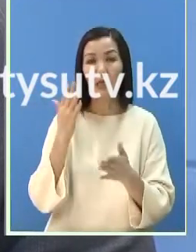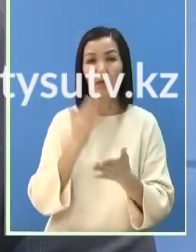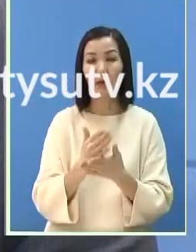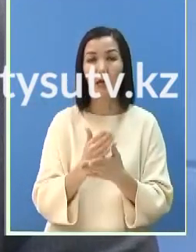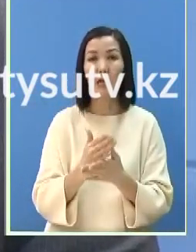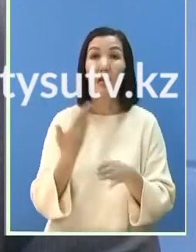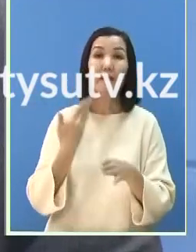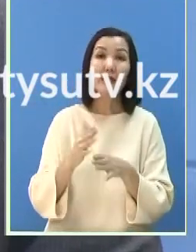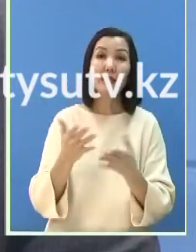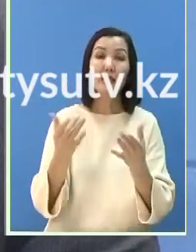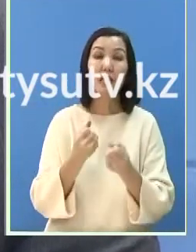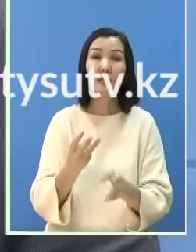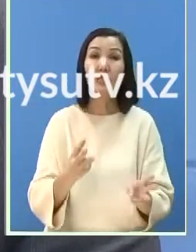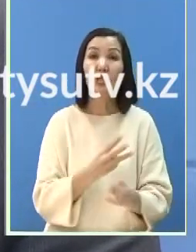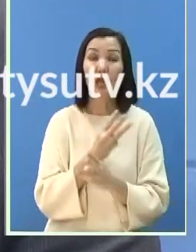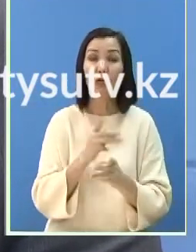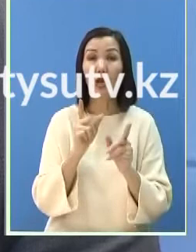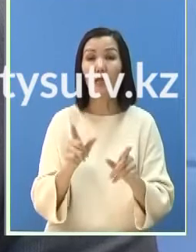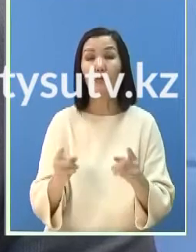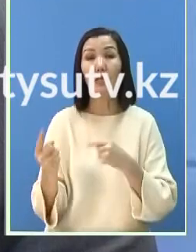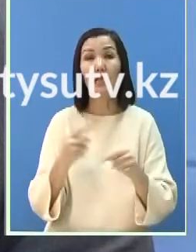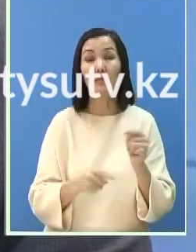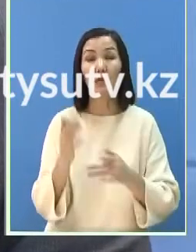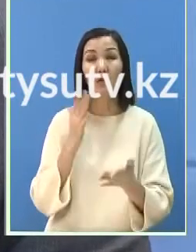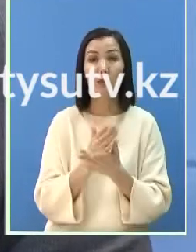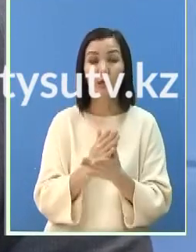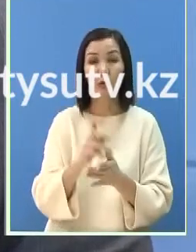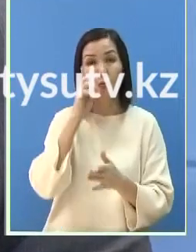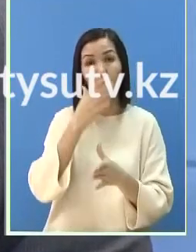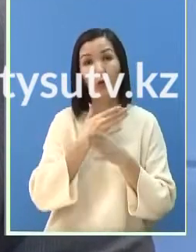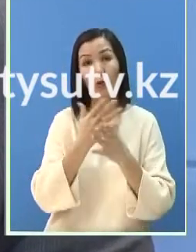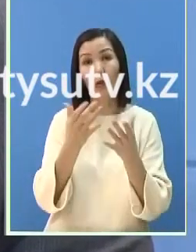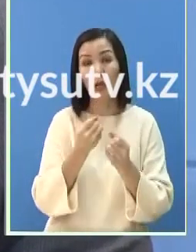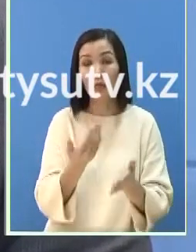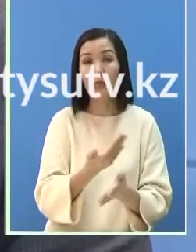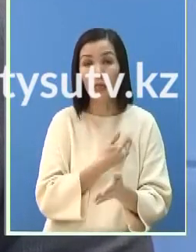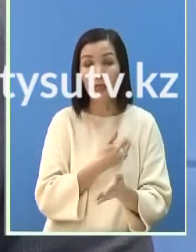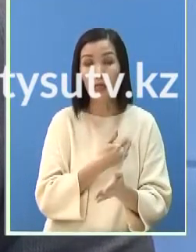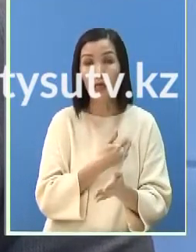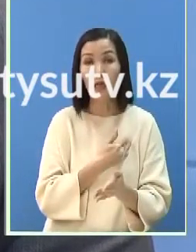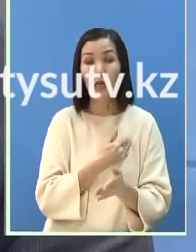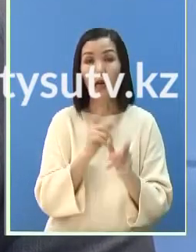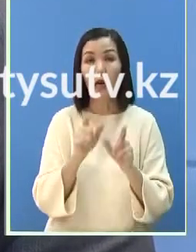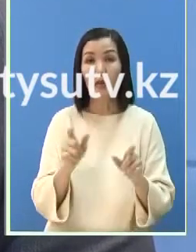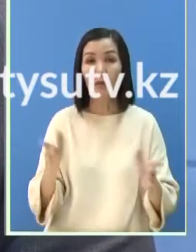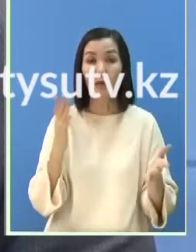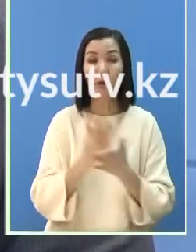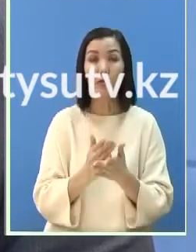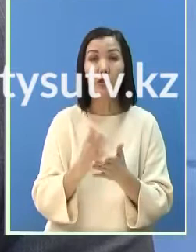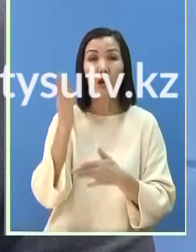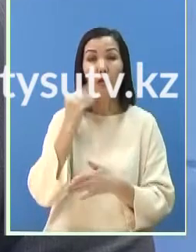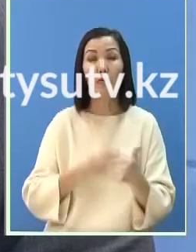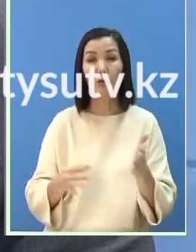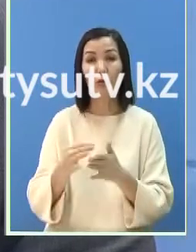Несие алғысы келген адамдар болса, кәсіпкерлер болса, субсидия алғысы келген кәсіпкерлер болатын болса, біздің Алматы